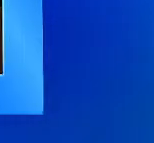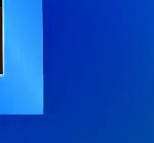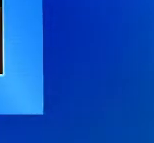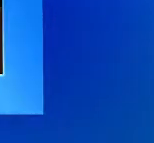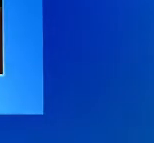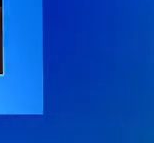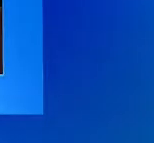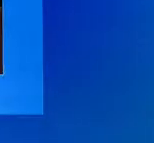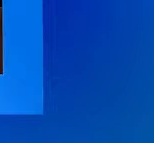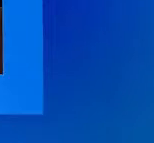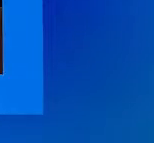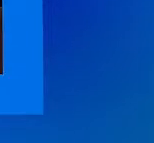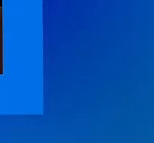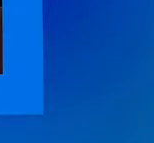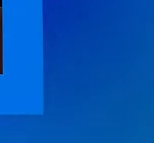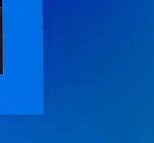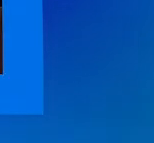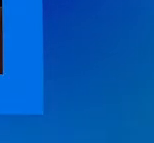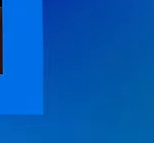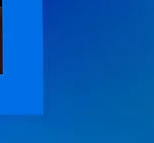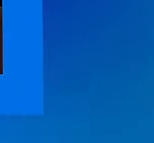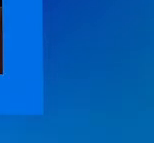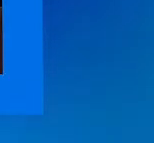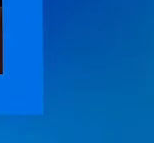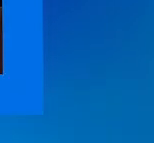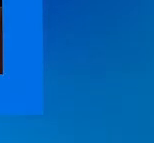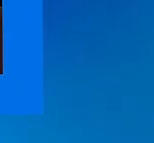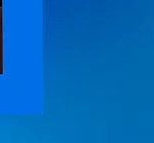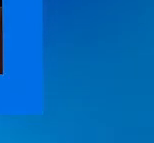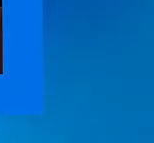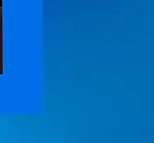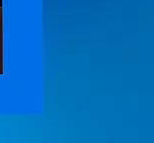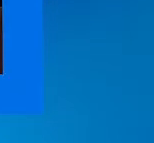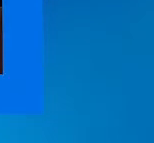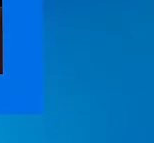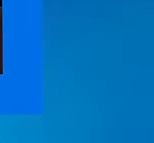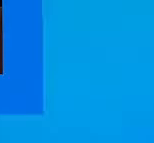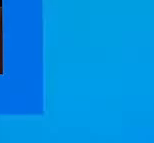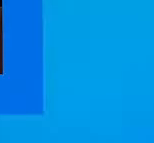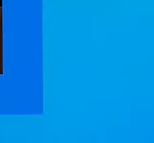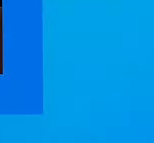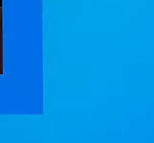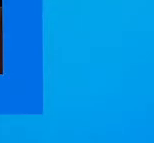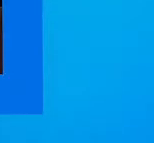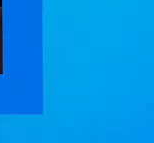et louange maintenant ceux qui suivent